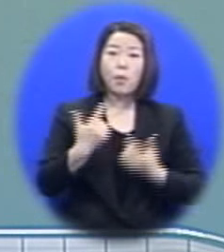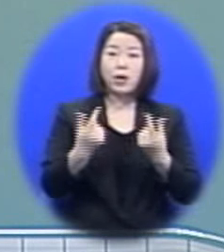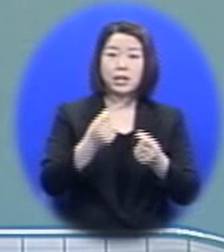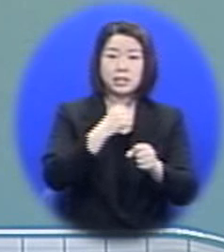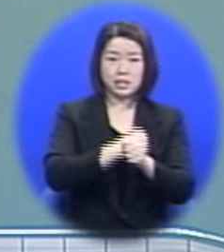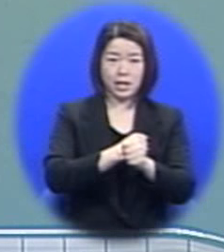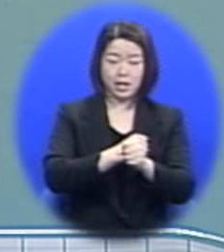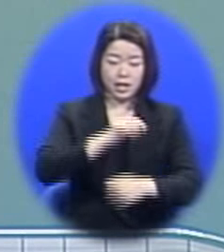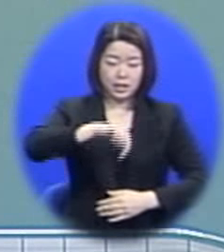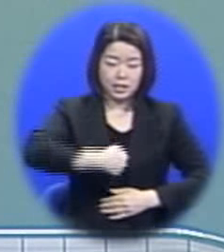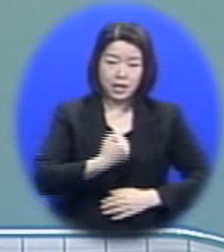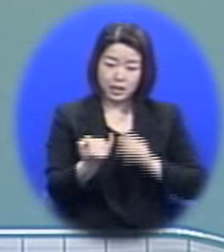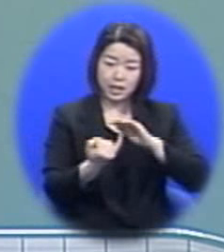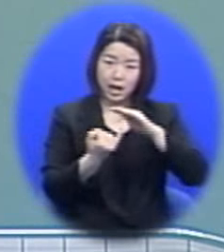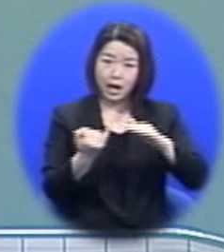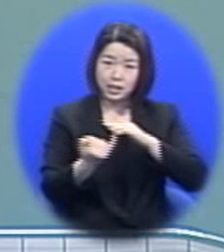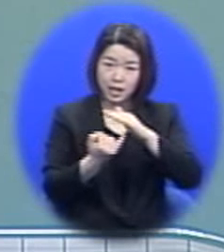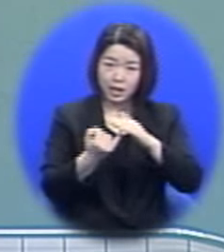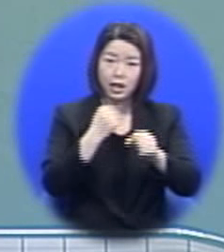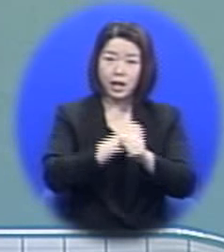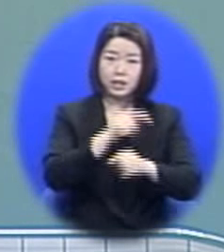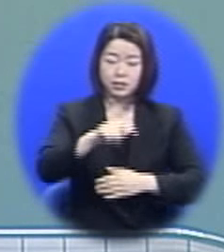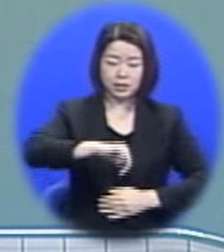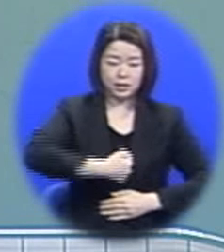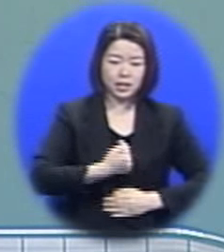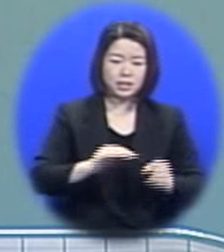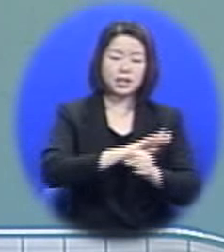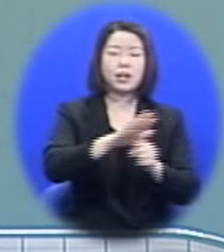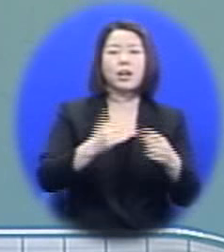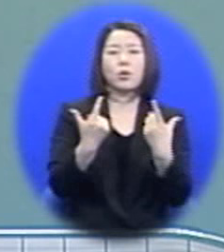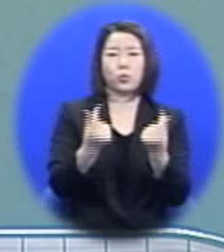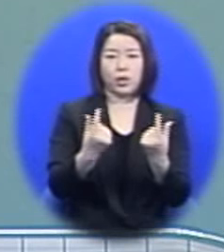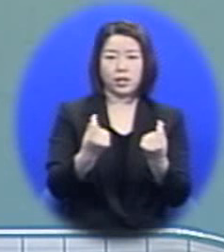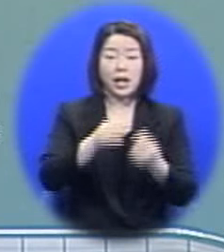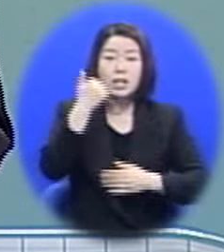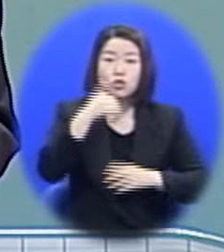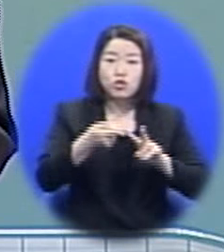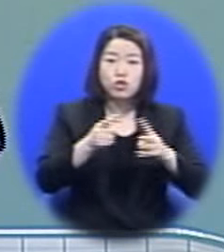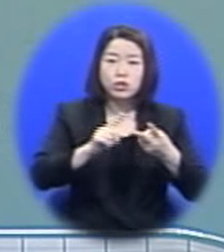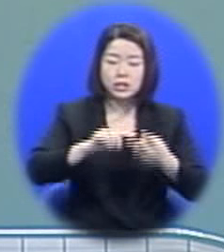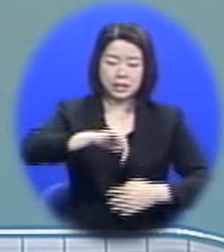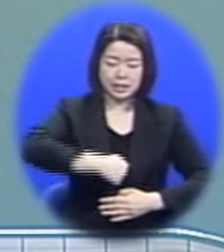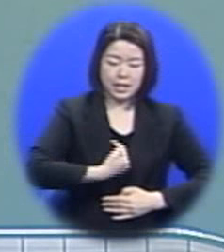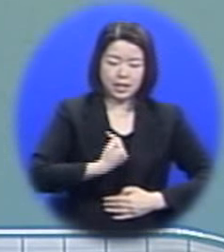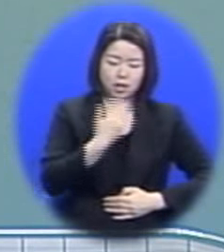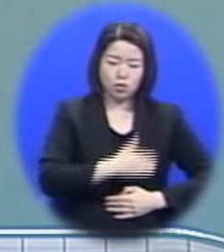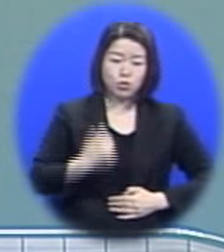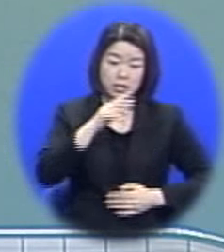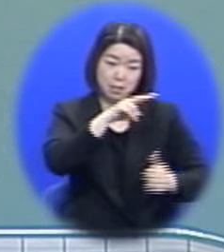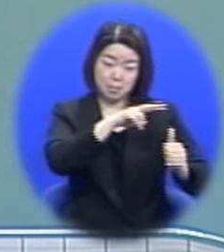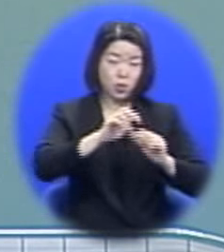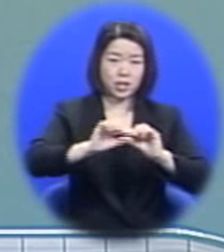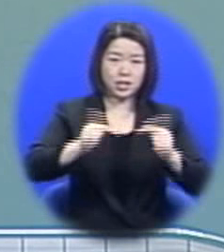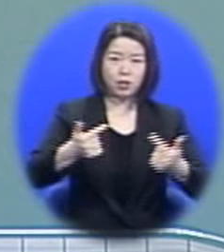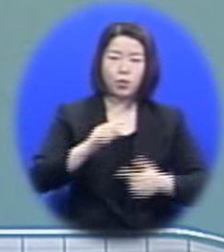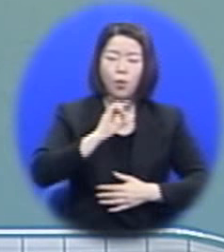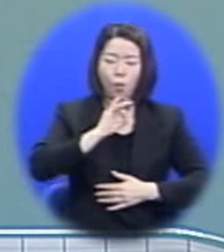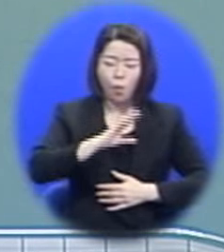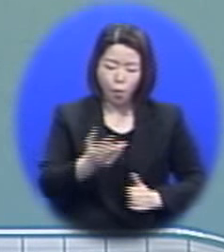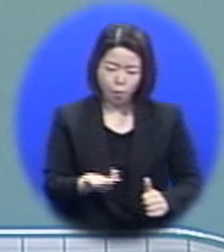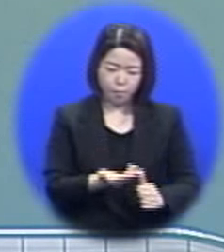자기 아내를 사랑하는 자는 자기를 사랑하는 것이라. 누구든지 언제든지 제 육체를 미워하지 않고 오직